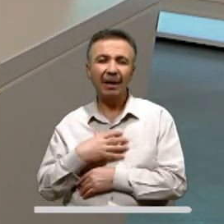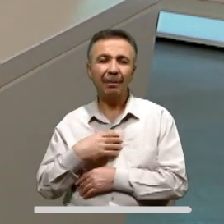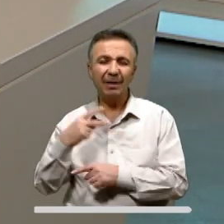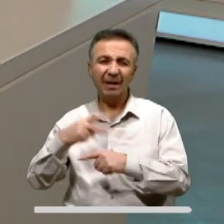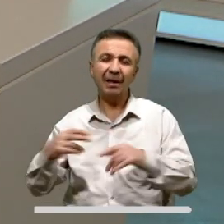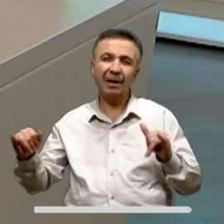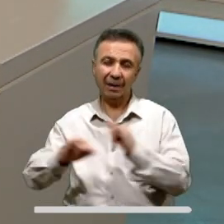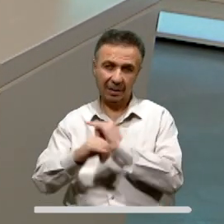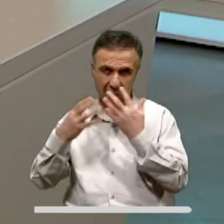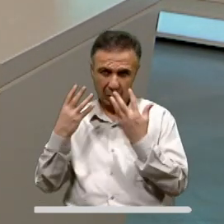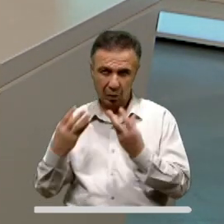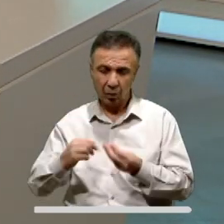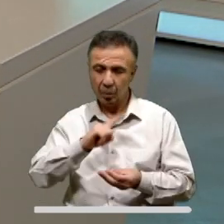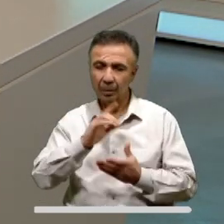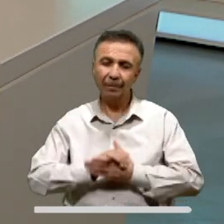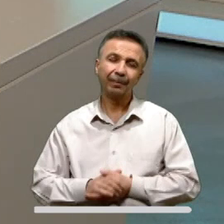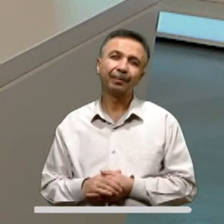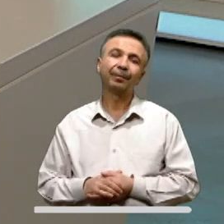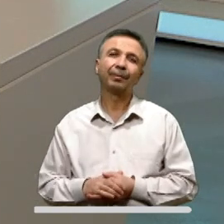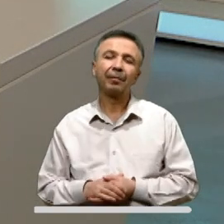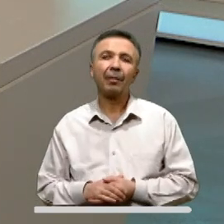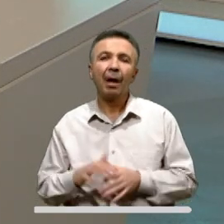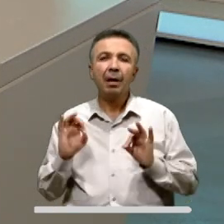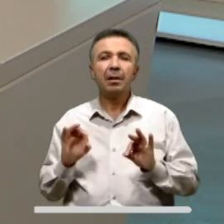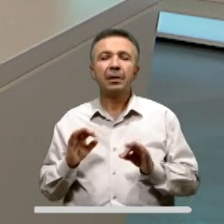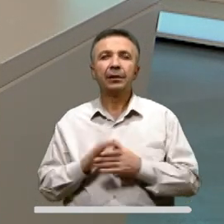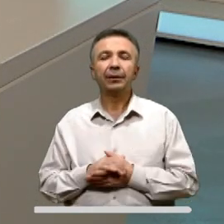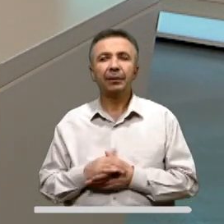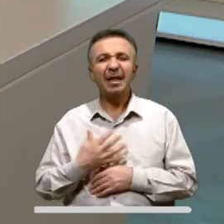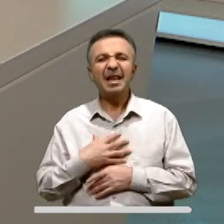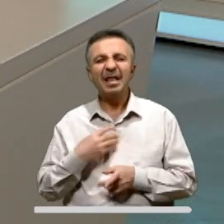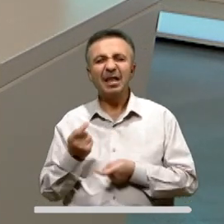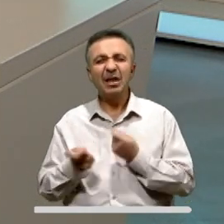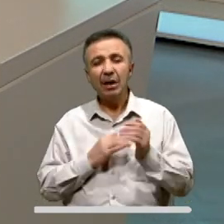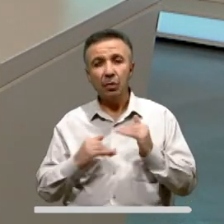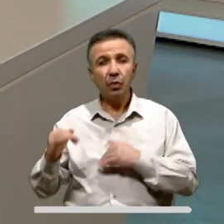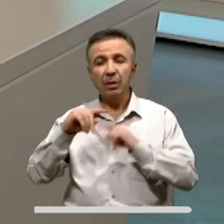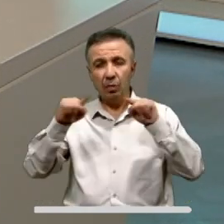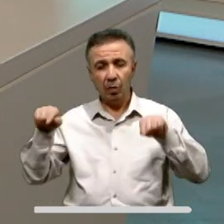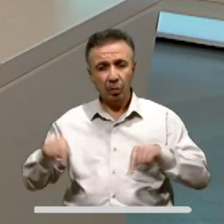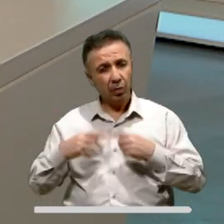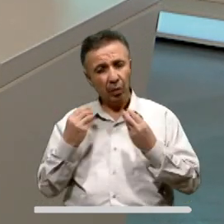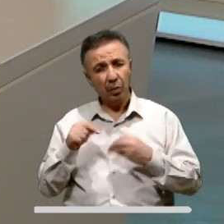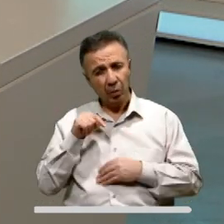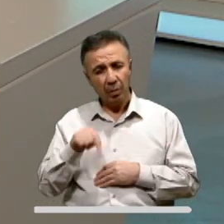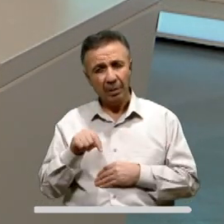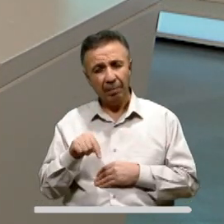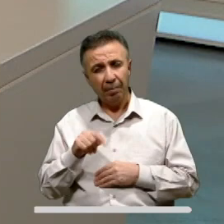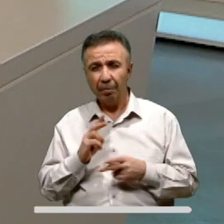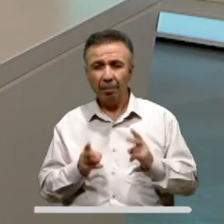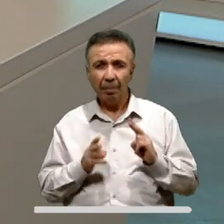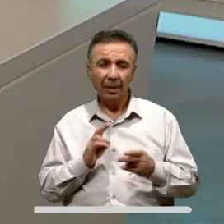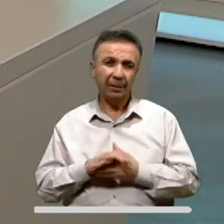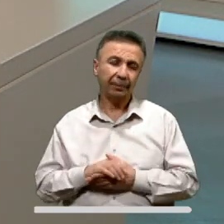mahsup etsem olur mu? Evet. Şimdi içinde Dinç Yüksek Kurulumuzun da olduğu, günümüzdeki bazı